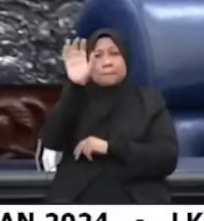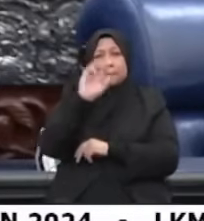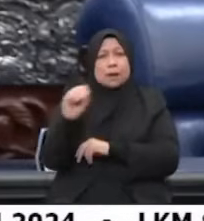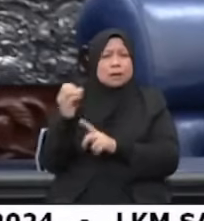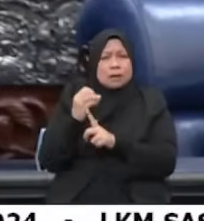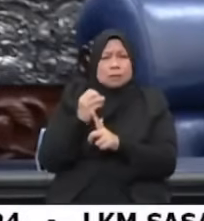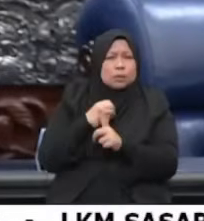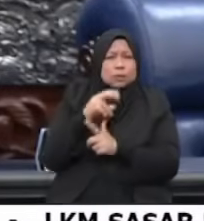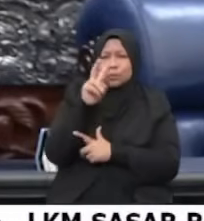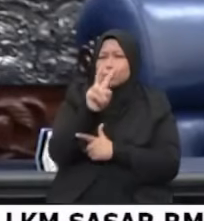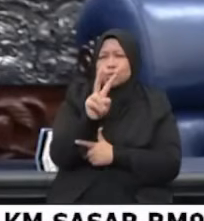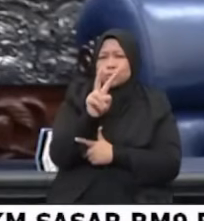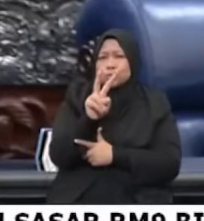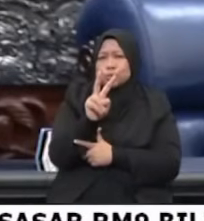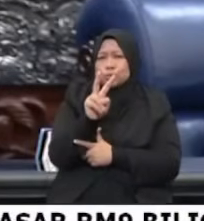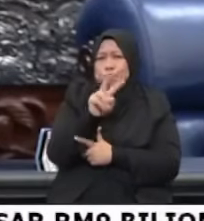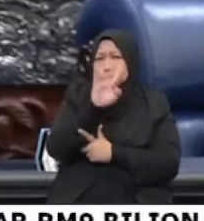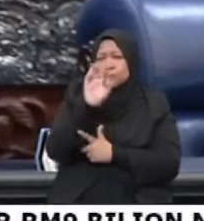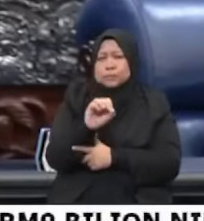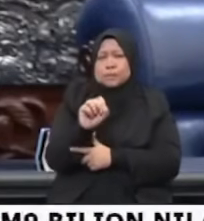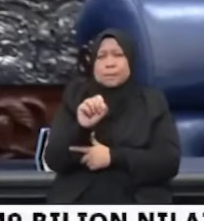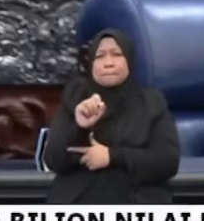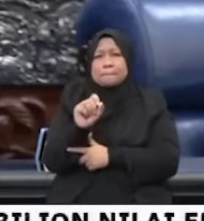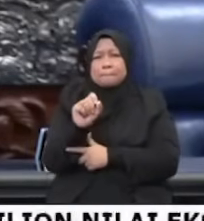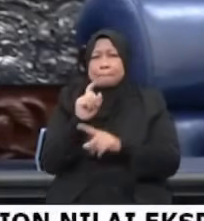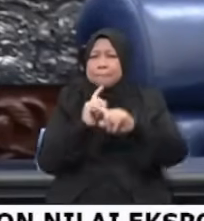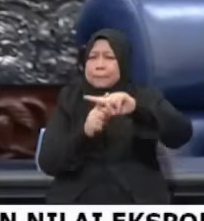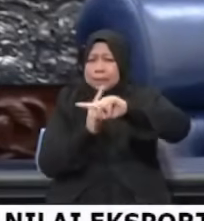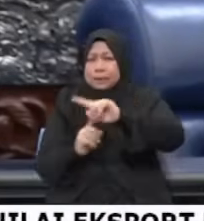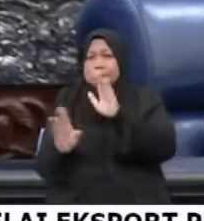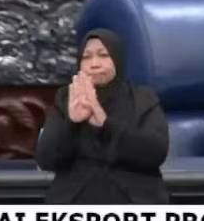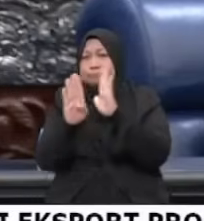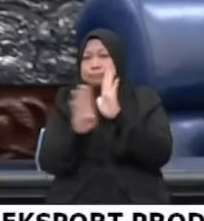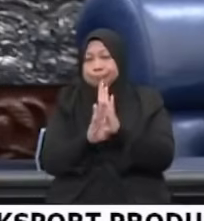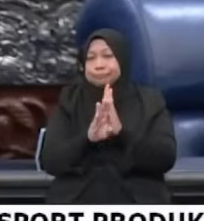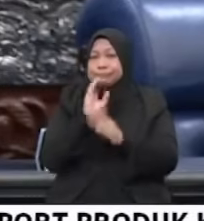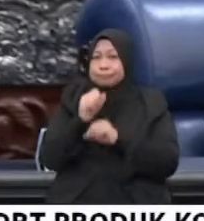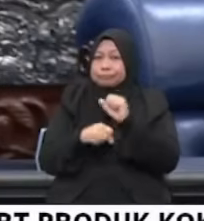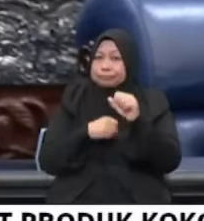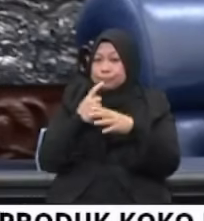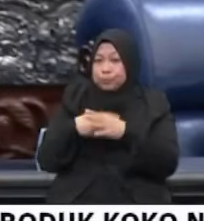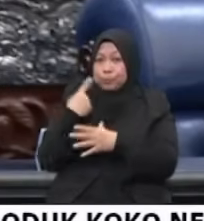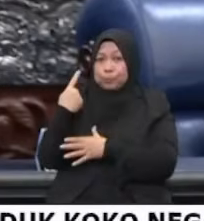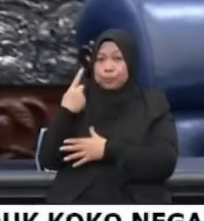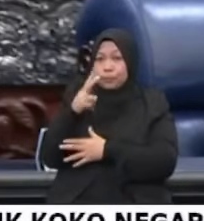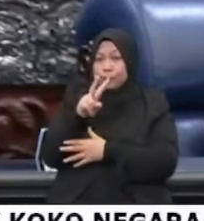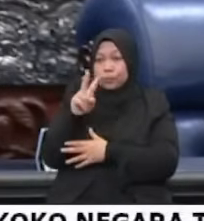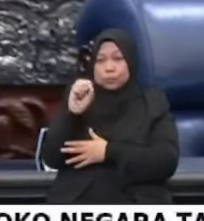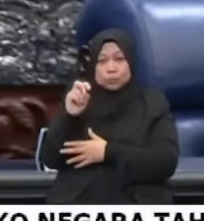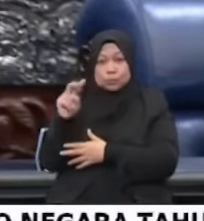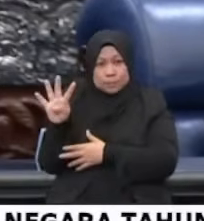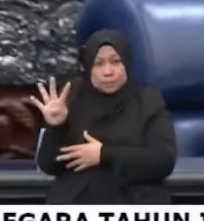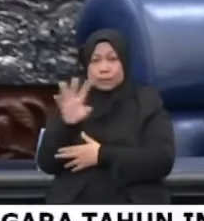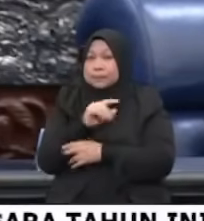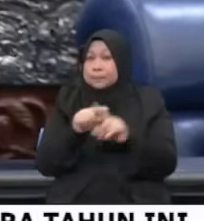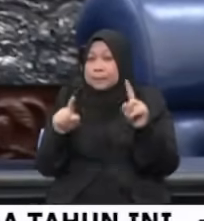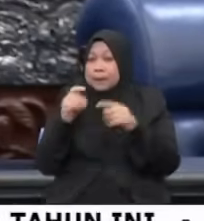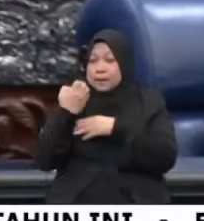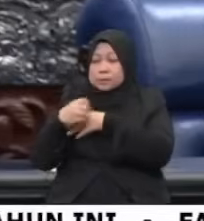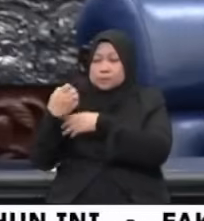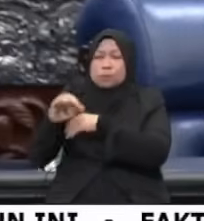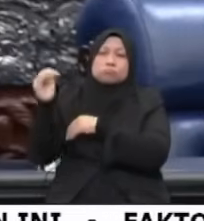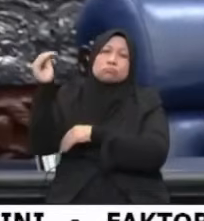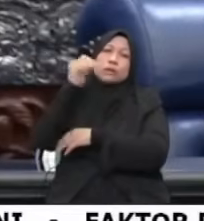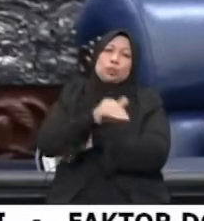ataupun 211.8 bilion pada bulan Februari 2024 tetapi eksport